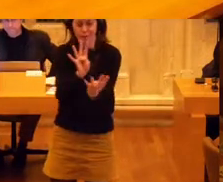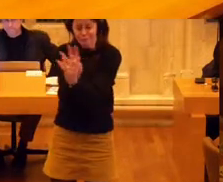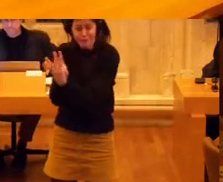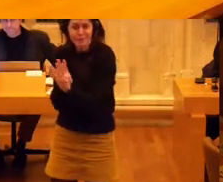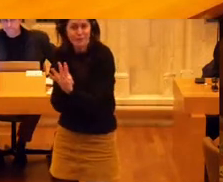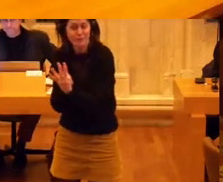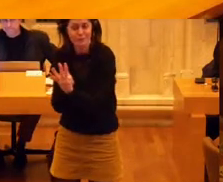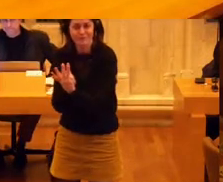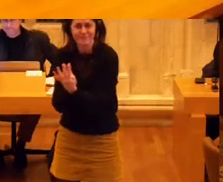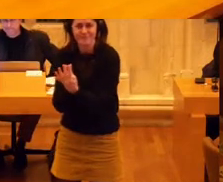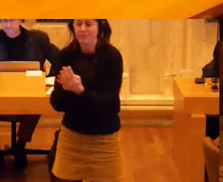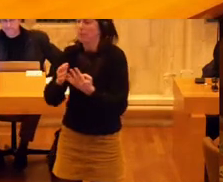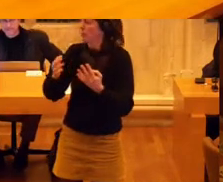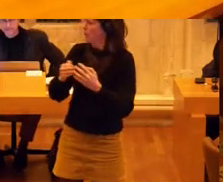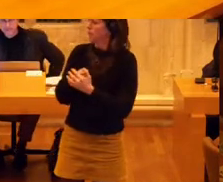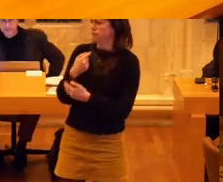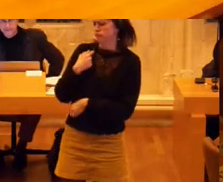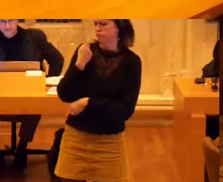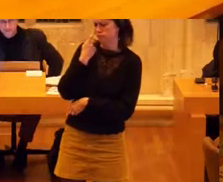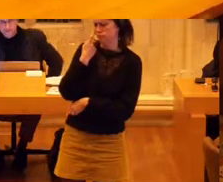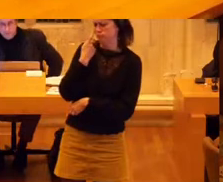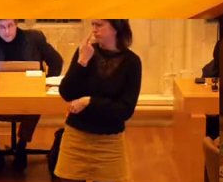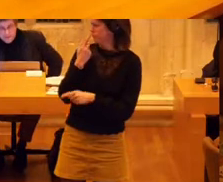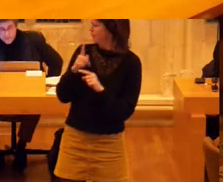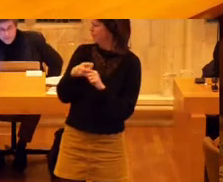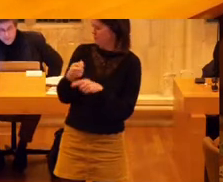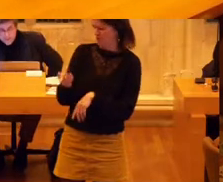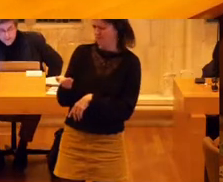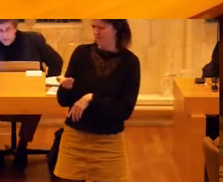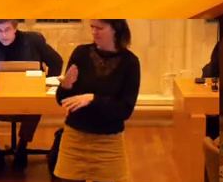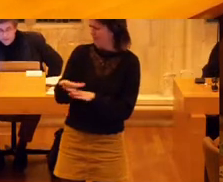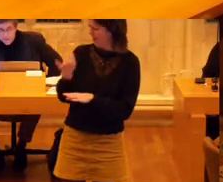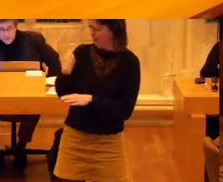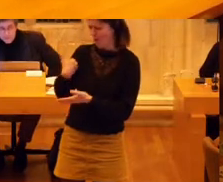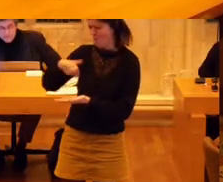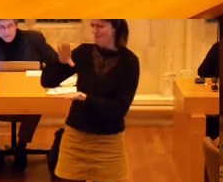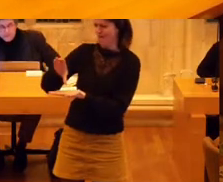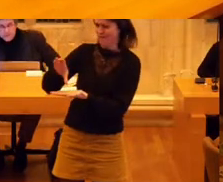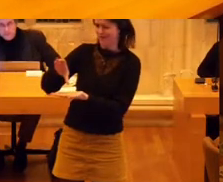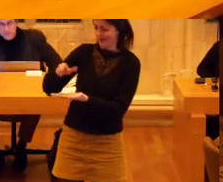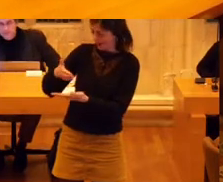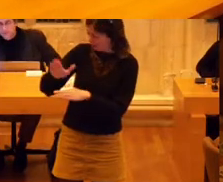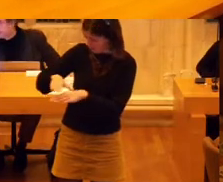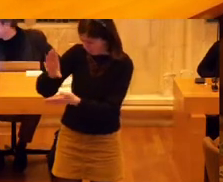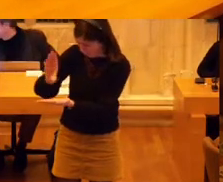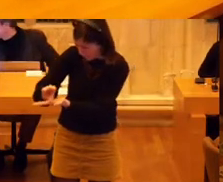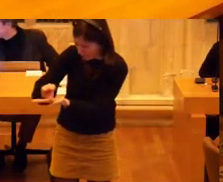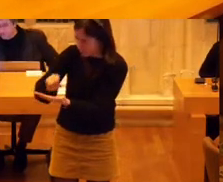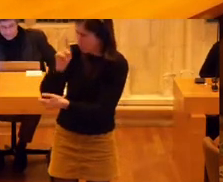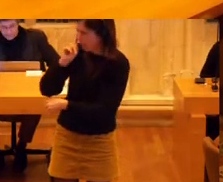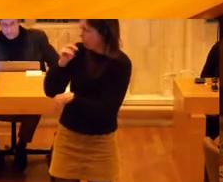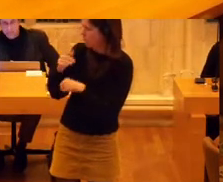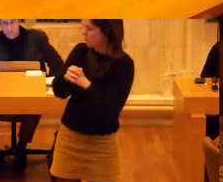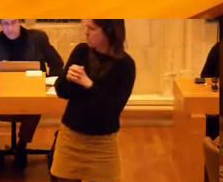trouve bizarre qu'on décide de leur donner moins aujourd'hui qu'on leur donnait par le passé. Eh bien,